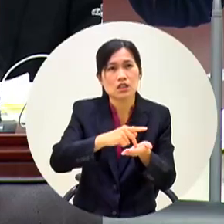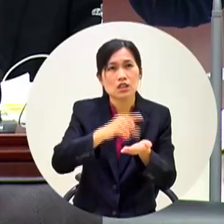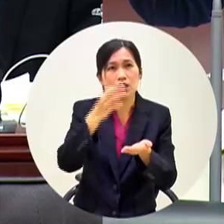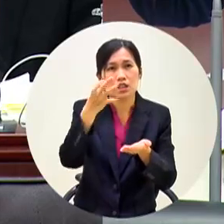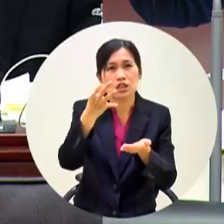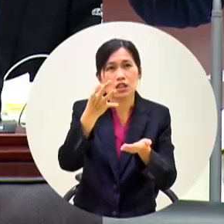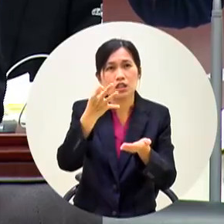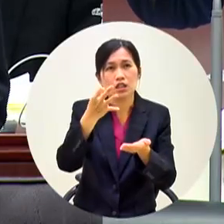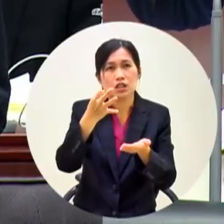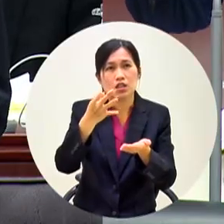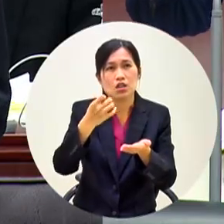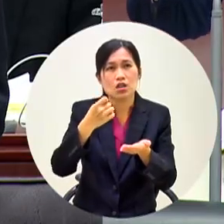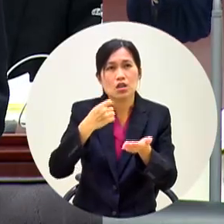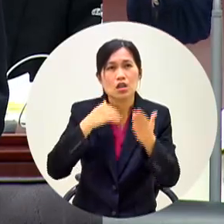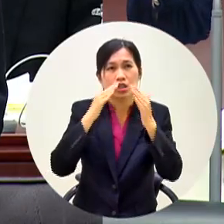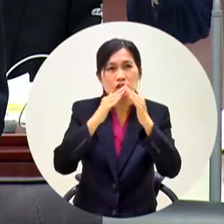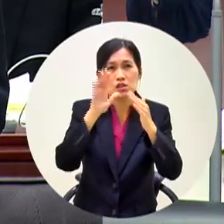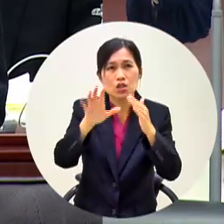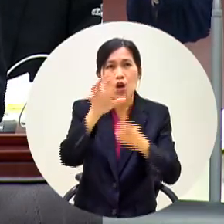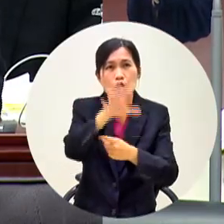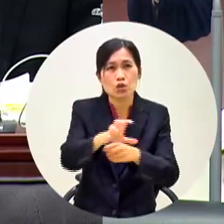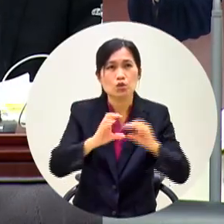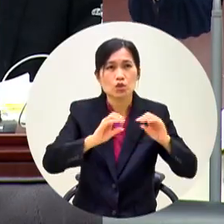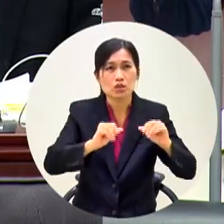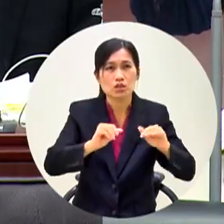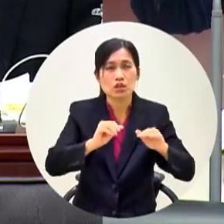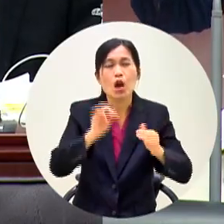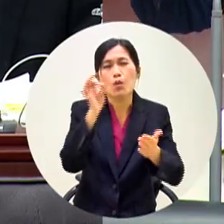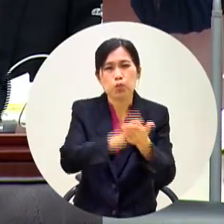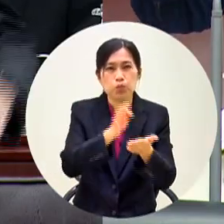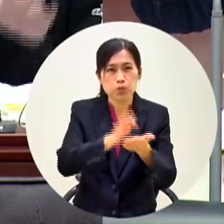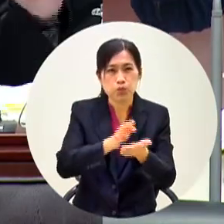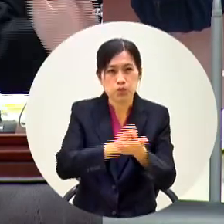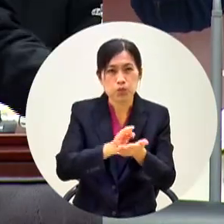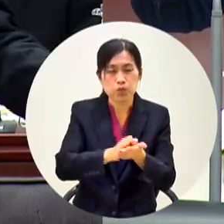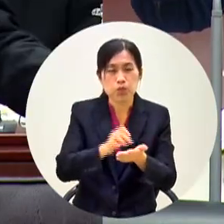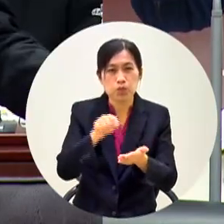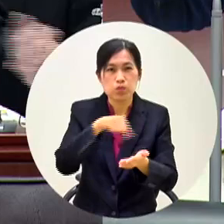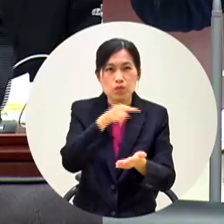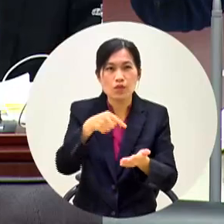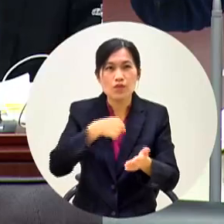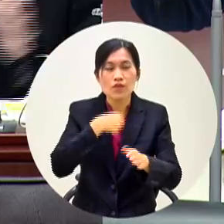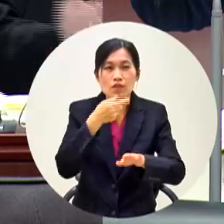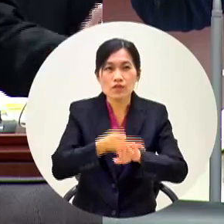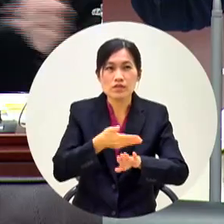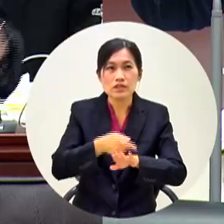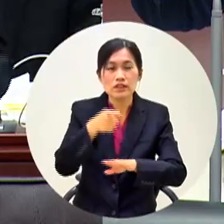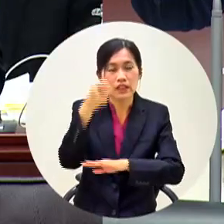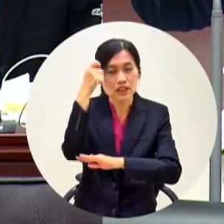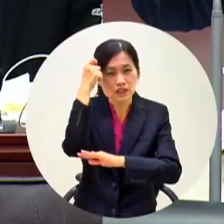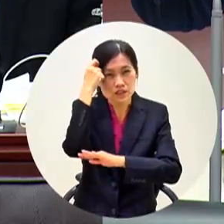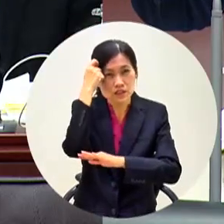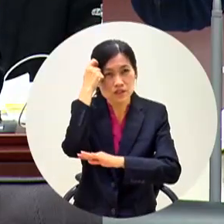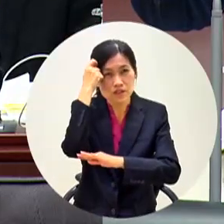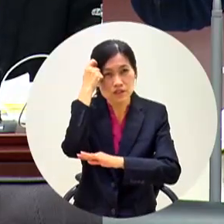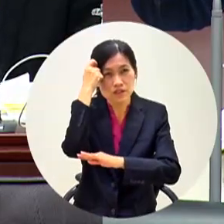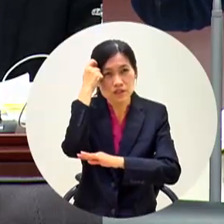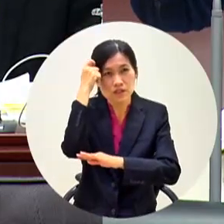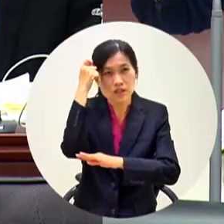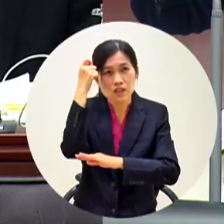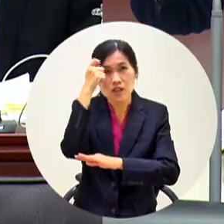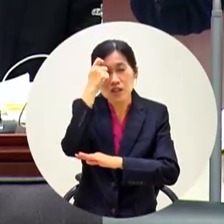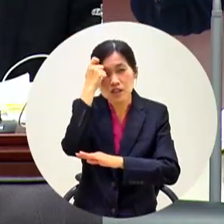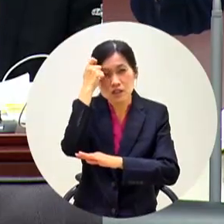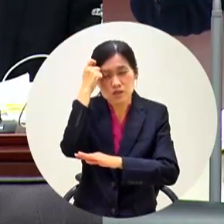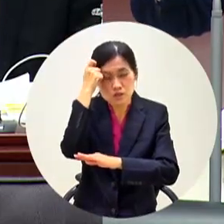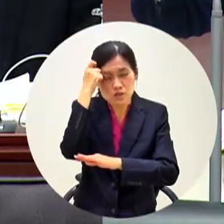会私有的农地 是 会非常非常便宜，请大家放，他可以住在我们住商，假如他有住商的房子，好、哦，